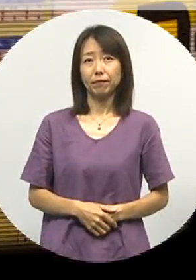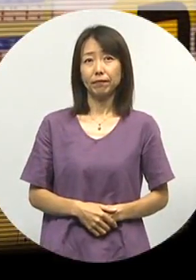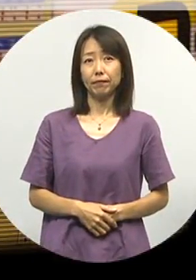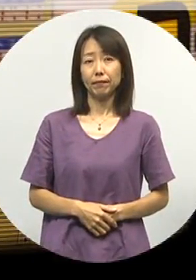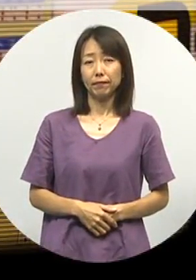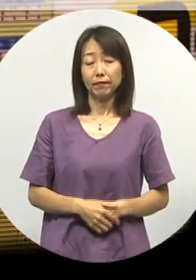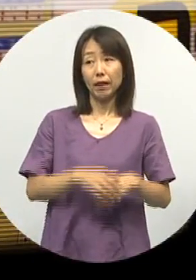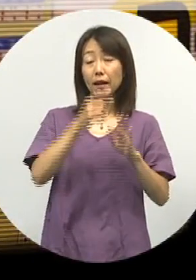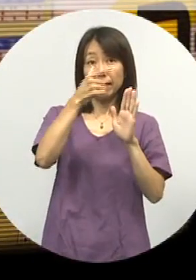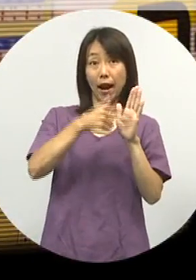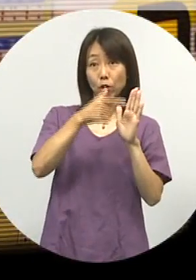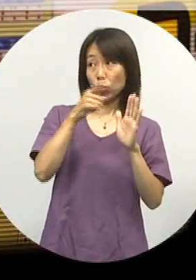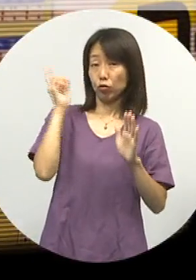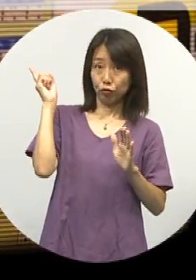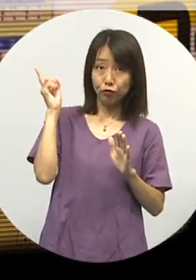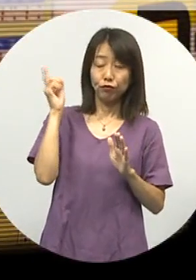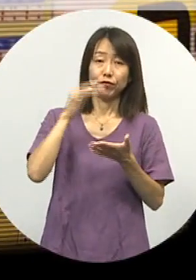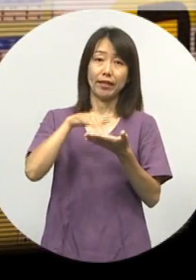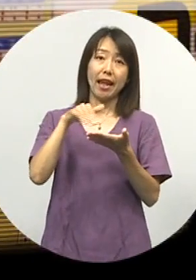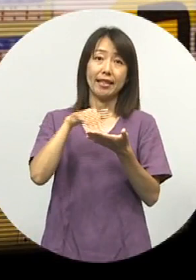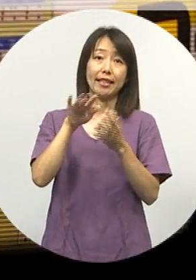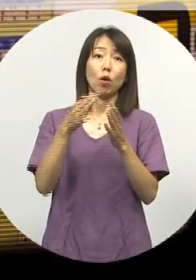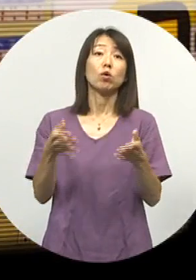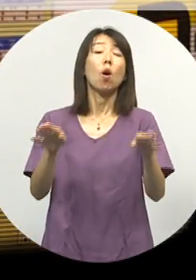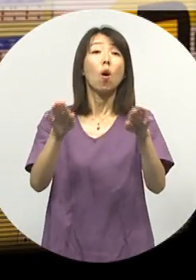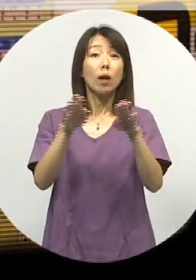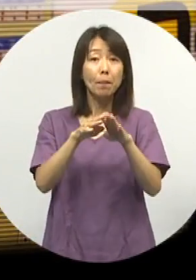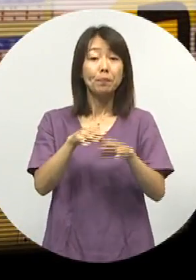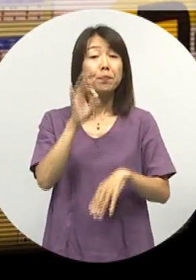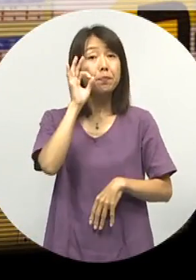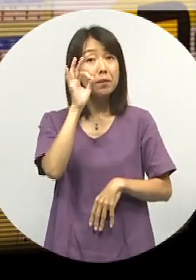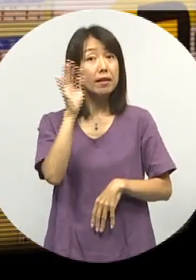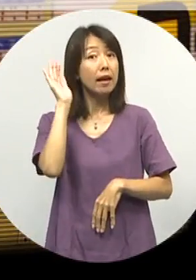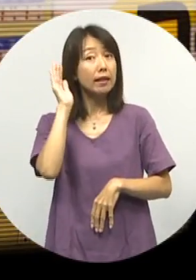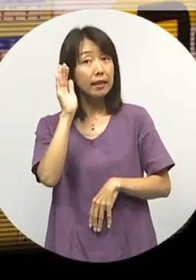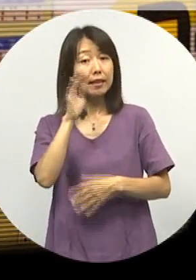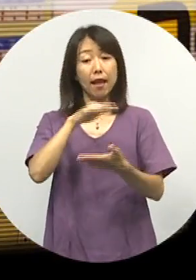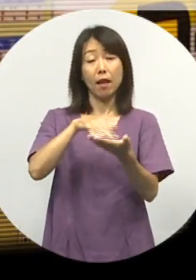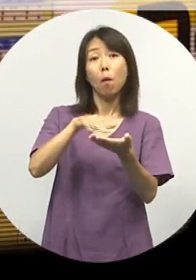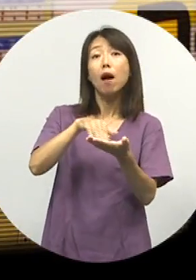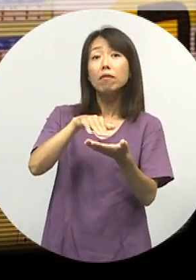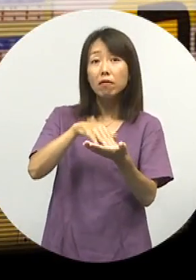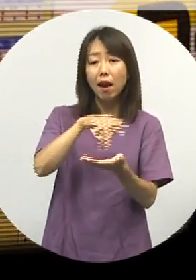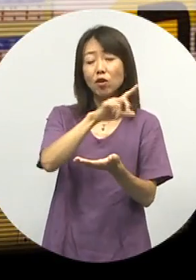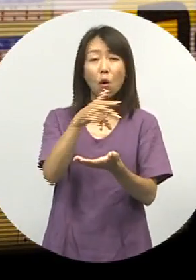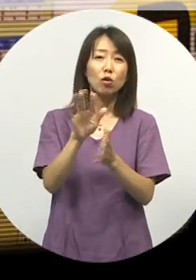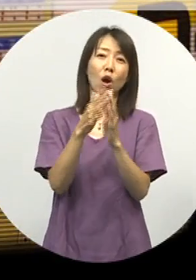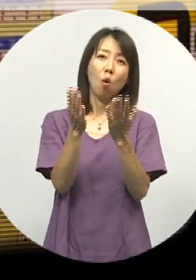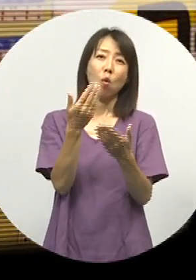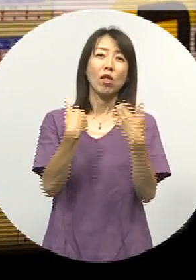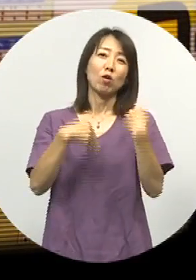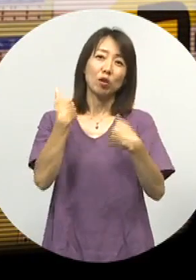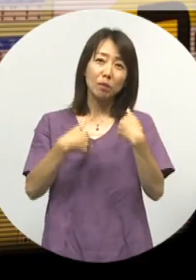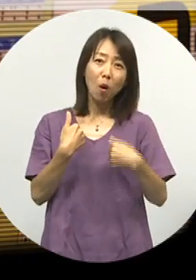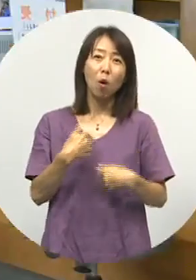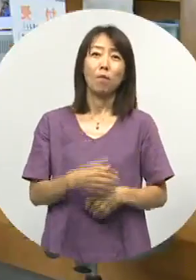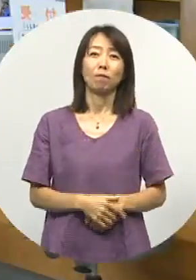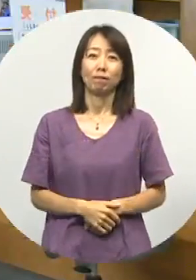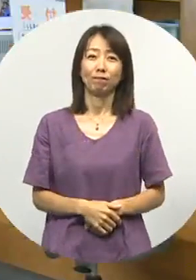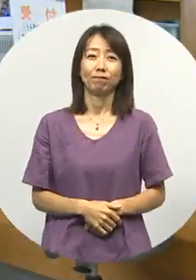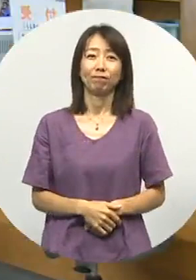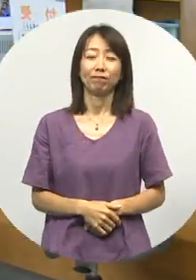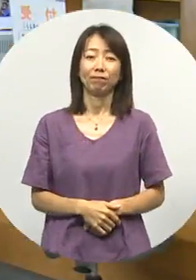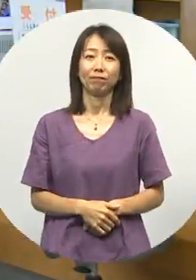タイトルは、点字図書館、見て聞いて触っていろんな本を楽しもうです。